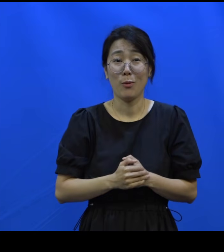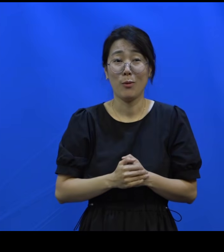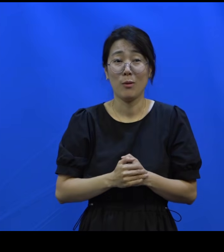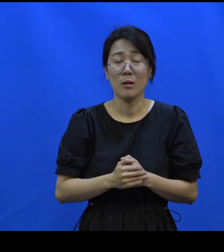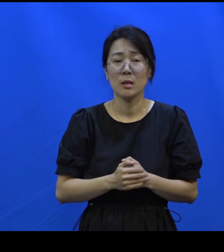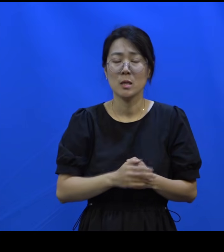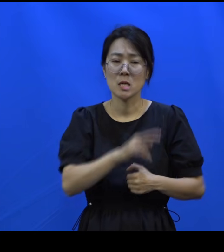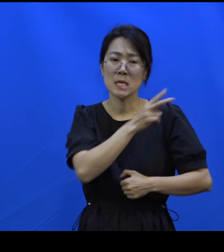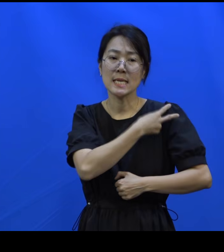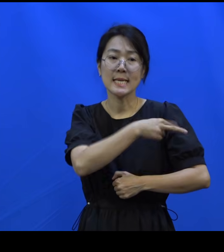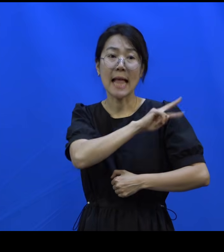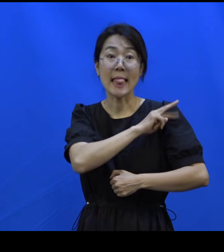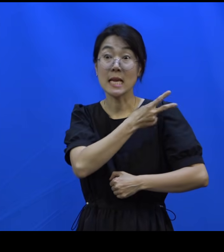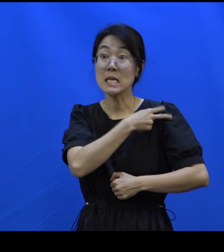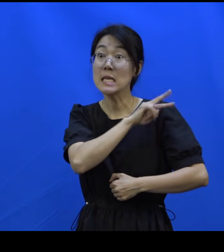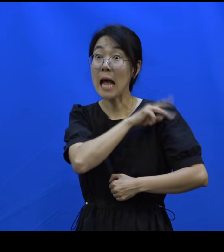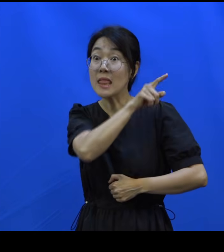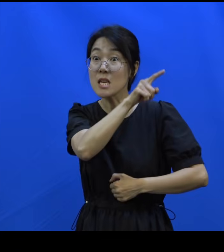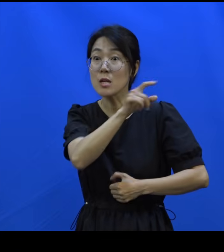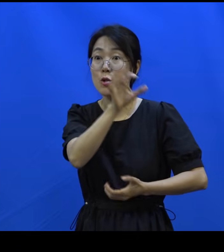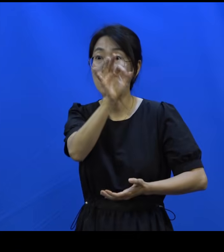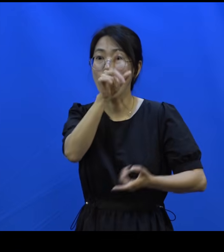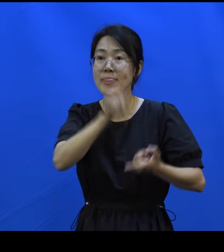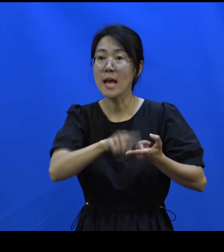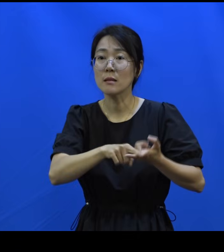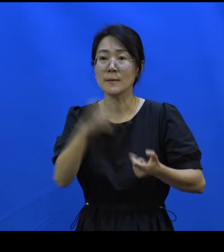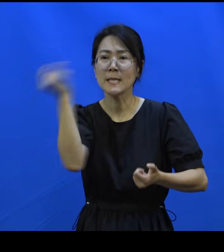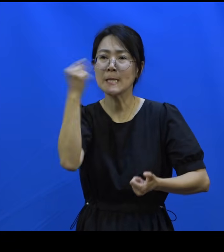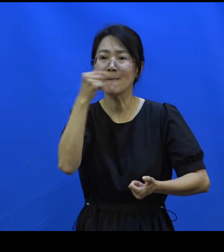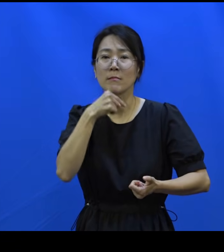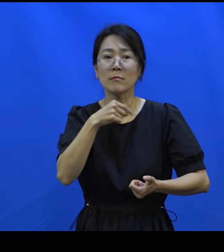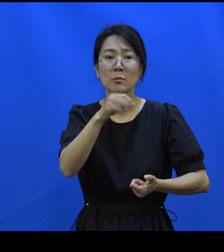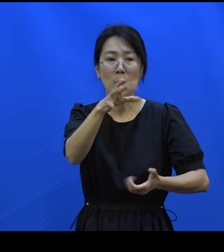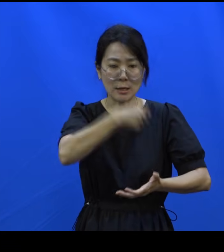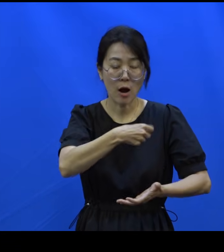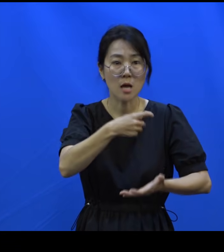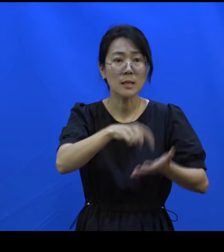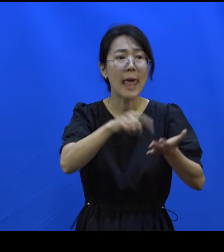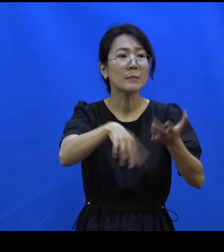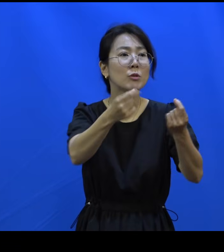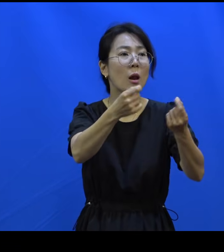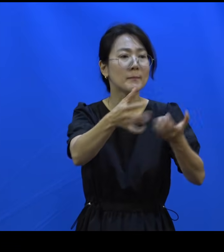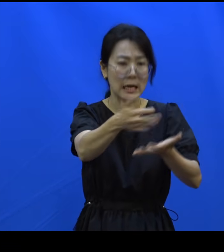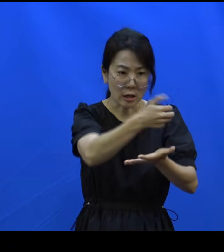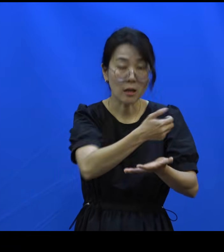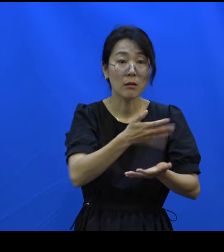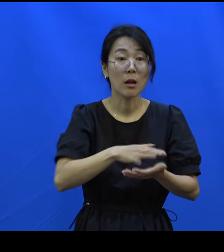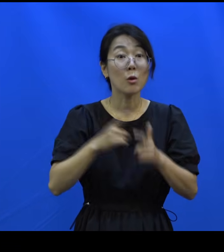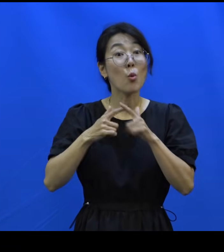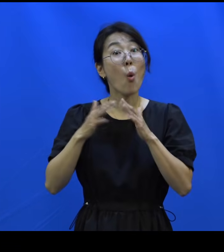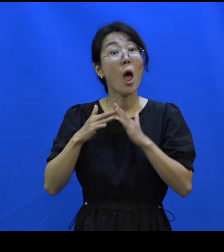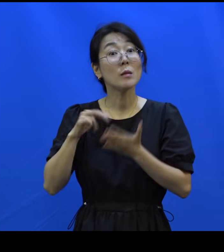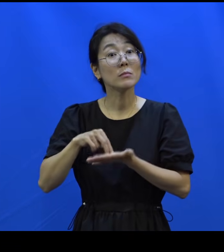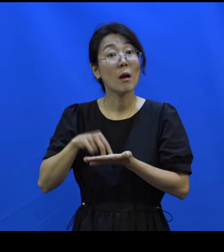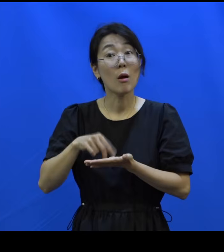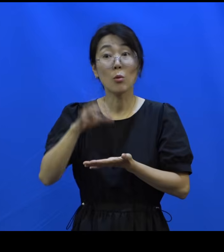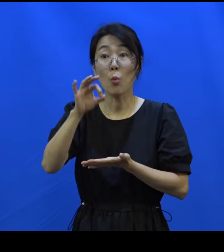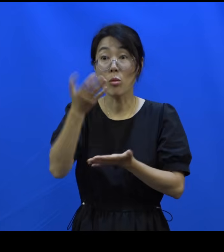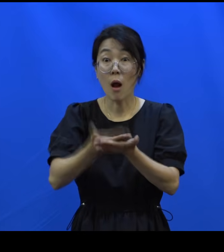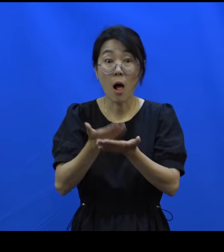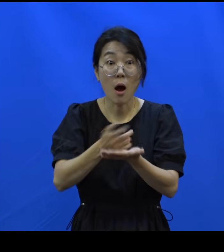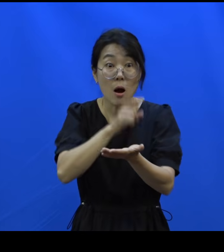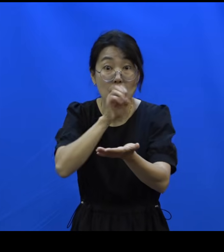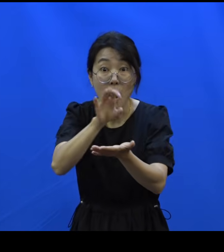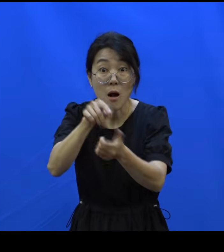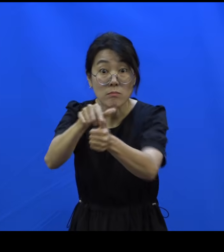이단들이 주로 많이 쓰는 겁니다. 이 자발적으로 행동하게 만드는 원리는 뭘까요? 율법이 아니라 은혜의 원리.